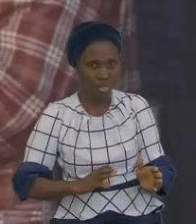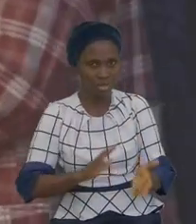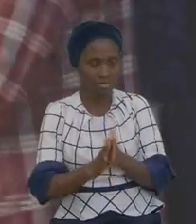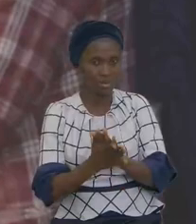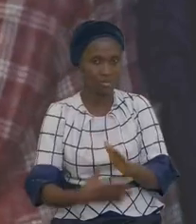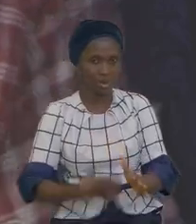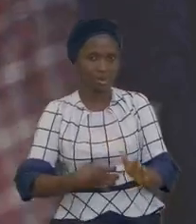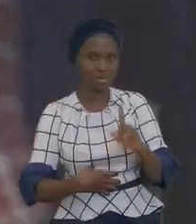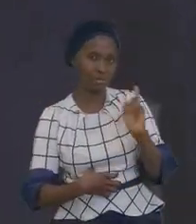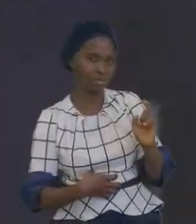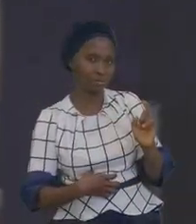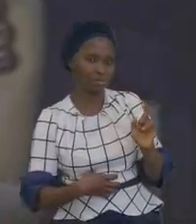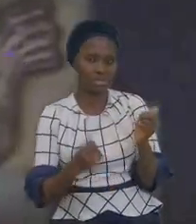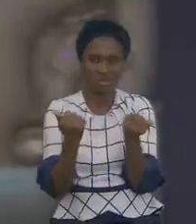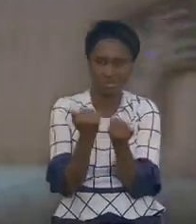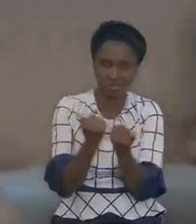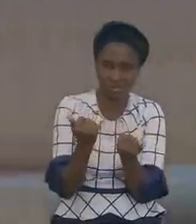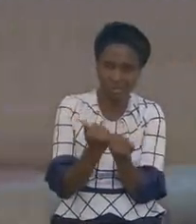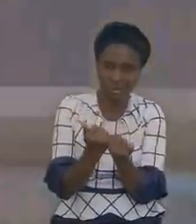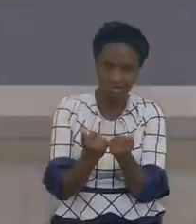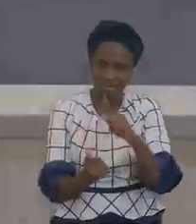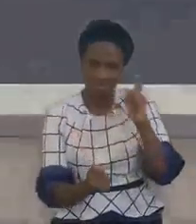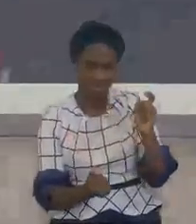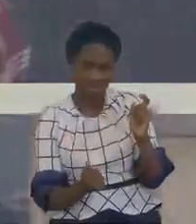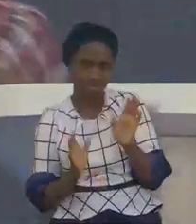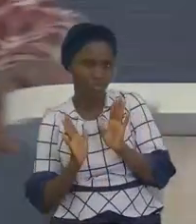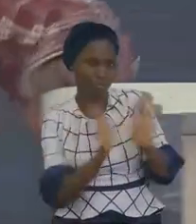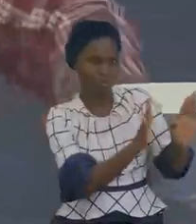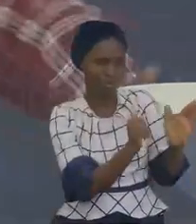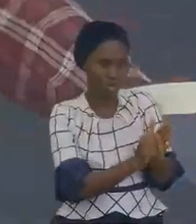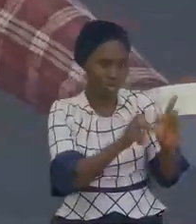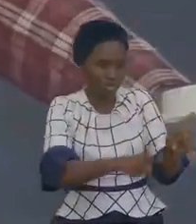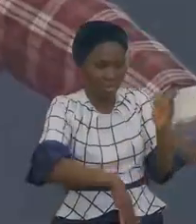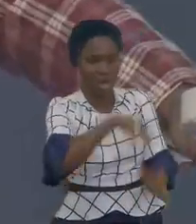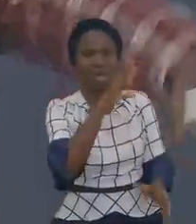pousser l'autre de là-bas pour dire c'est ma place, c'est ma place, c'est ma place?